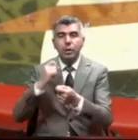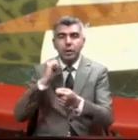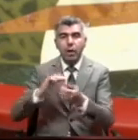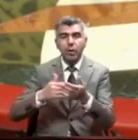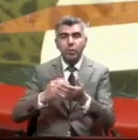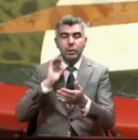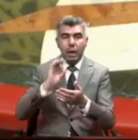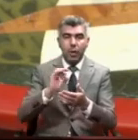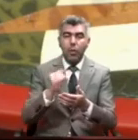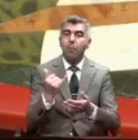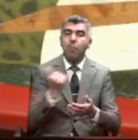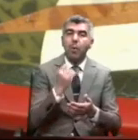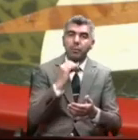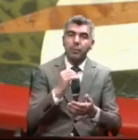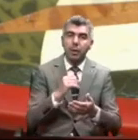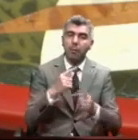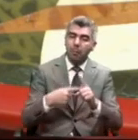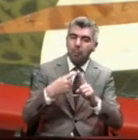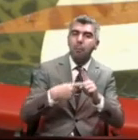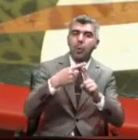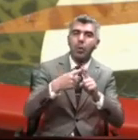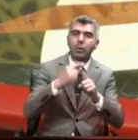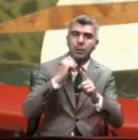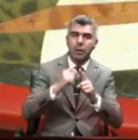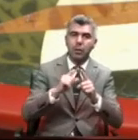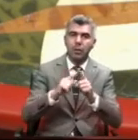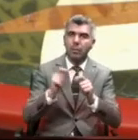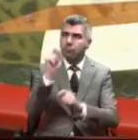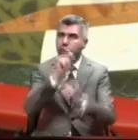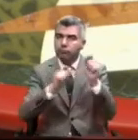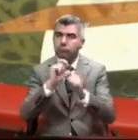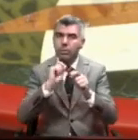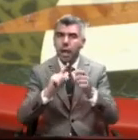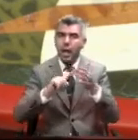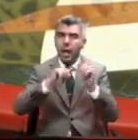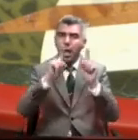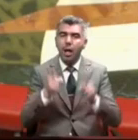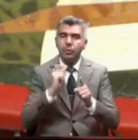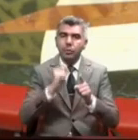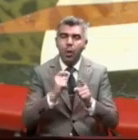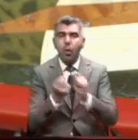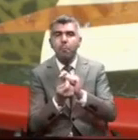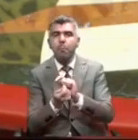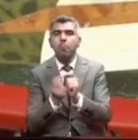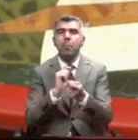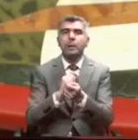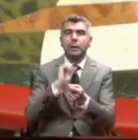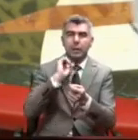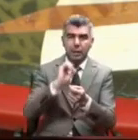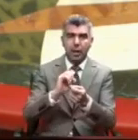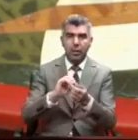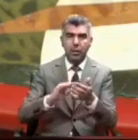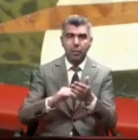باش يمكن له اما يحسن المقر ديالو اما يمشي يحول النشاط ديالو